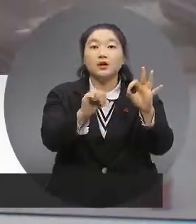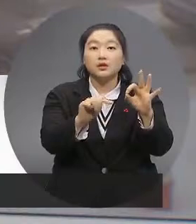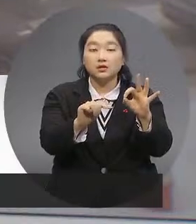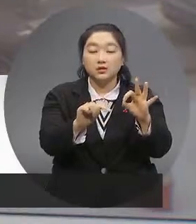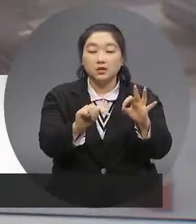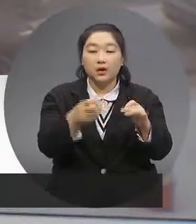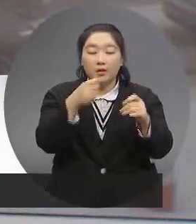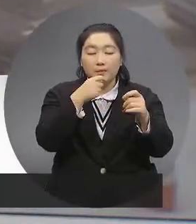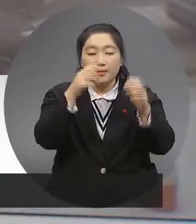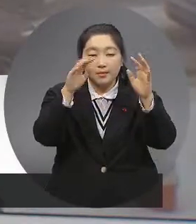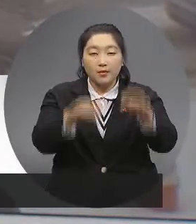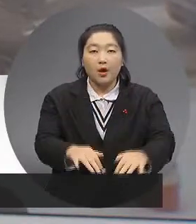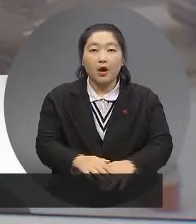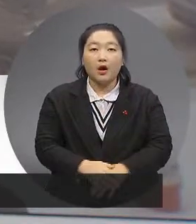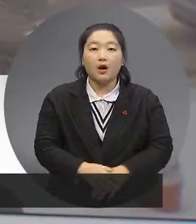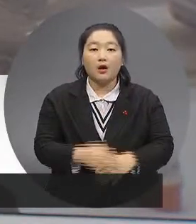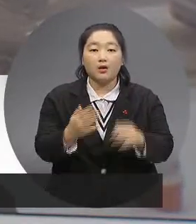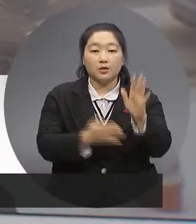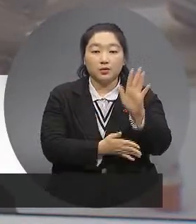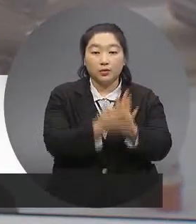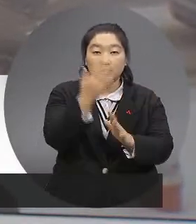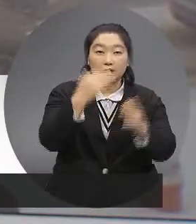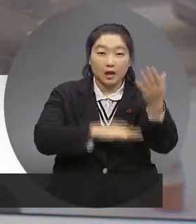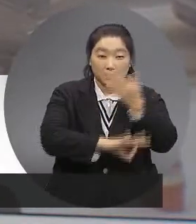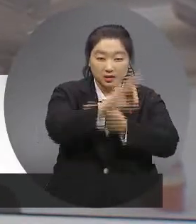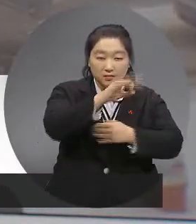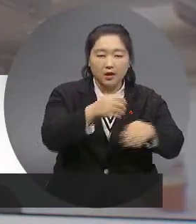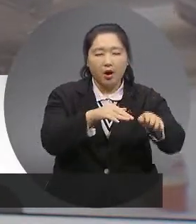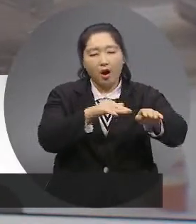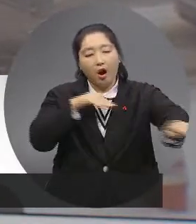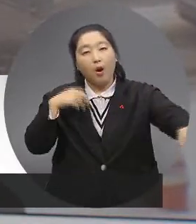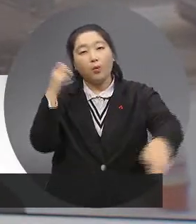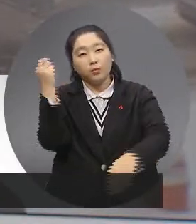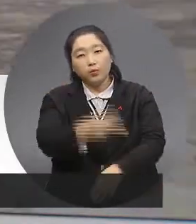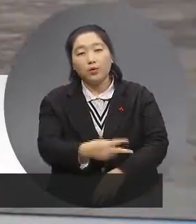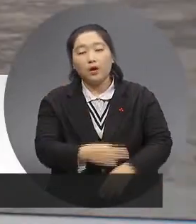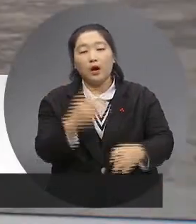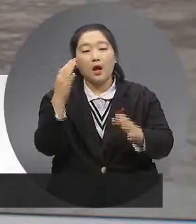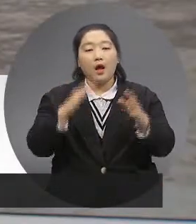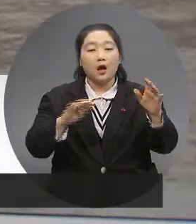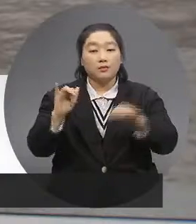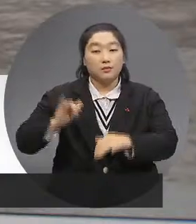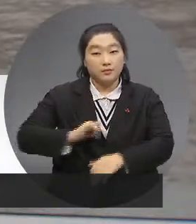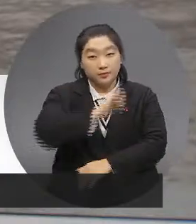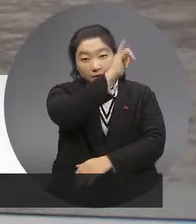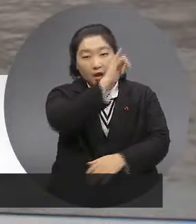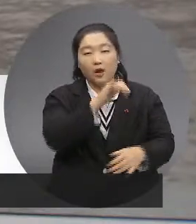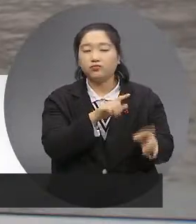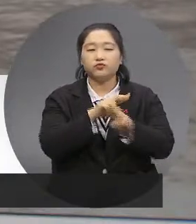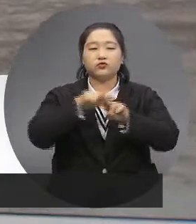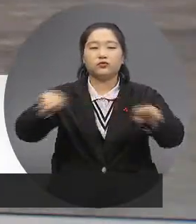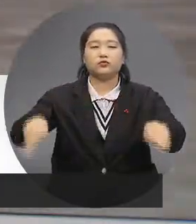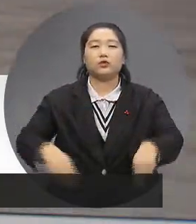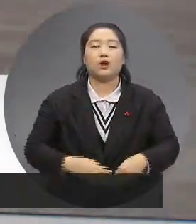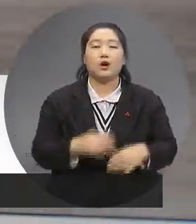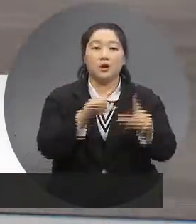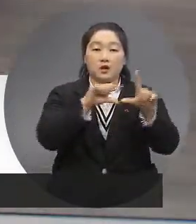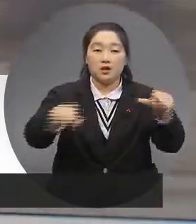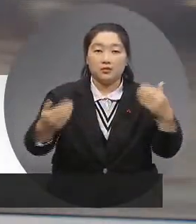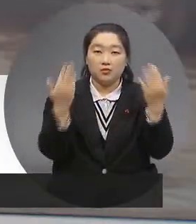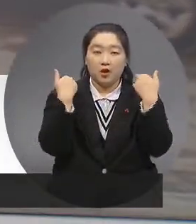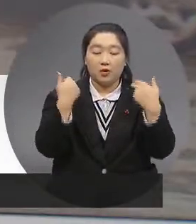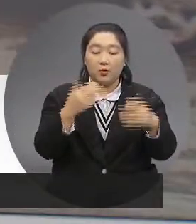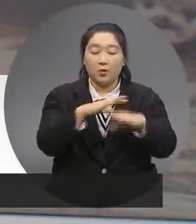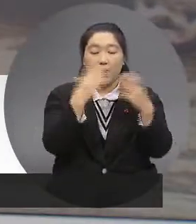또 쏟아졌습니다. 도심 출근길은 또 마비됐고 하늘길도 모두 끊겼습니다. 일부 학교는 아예